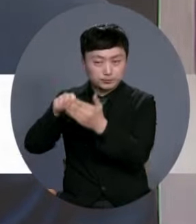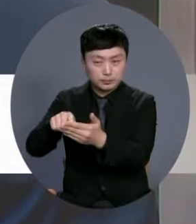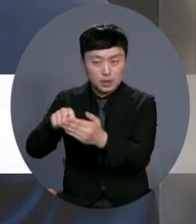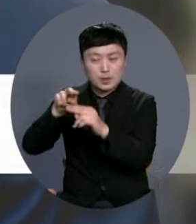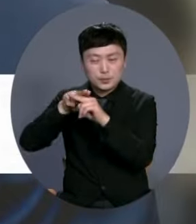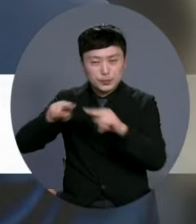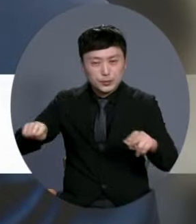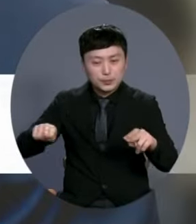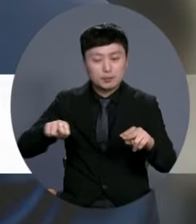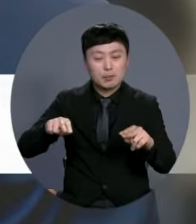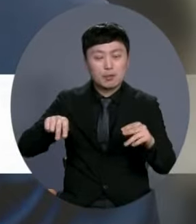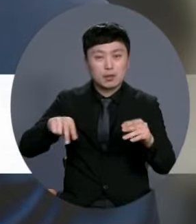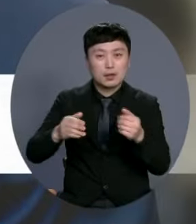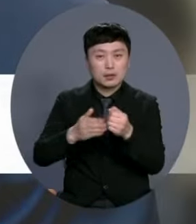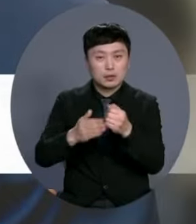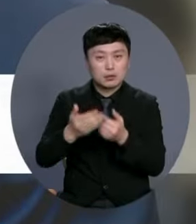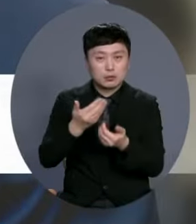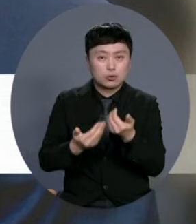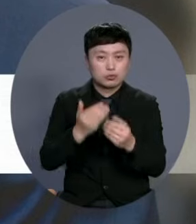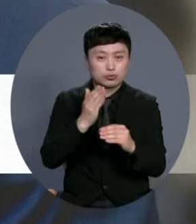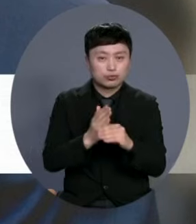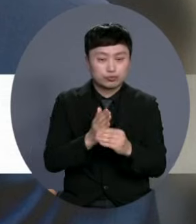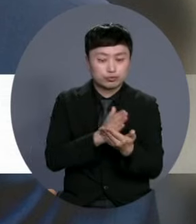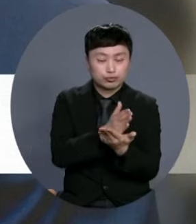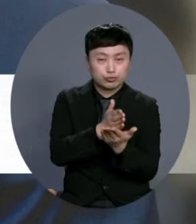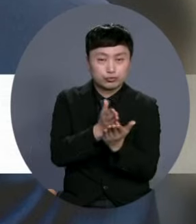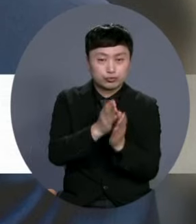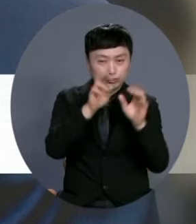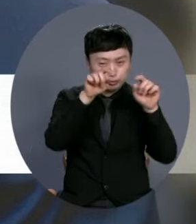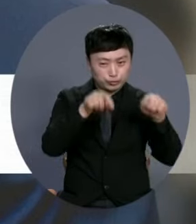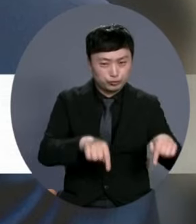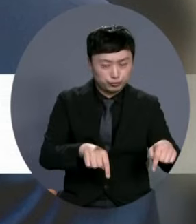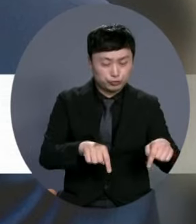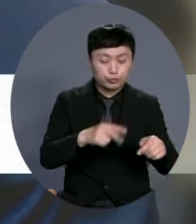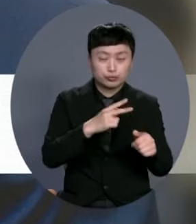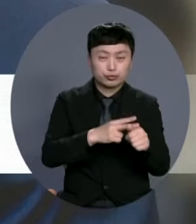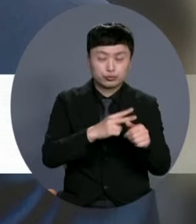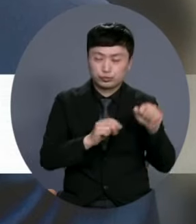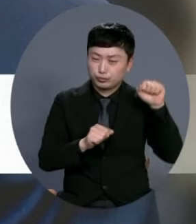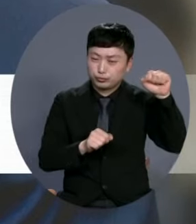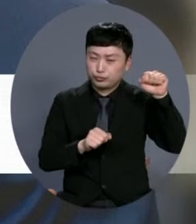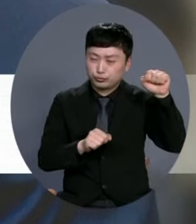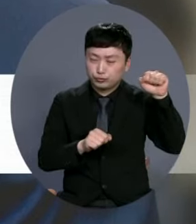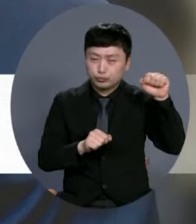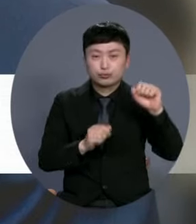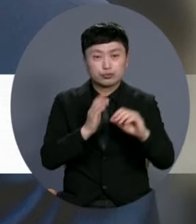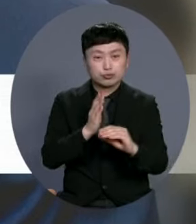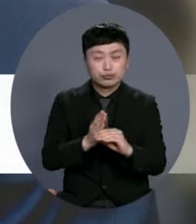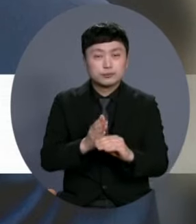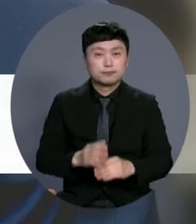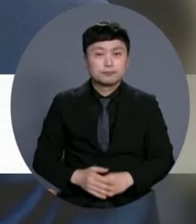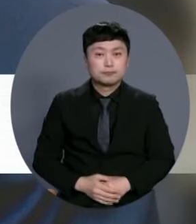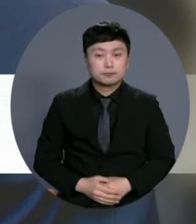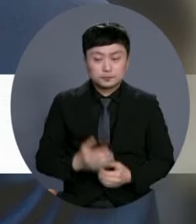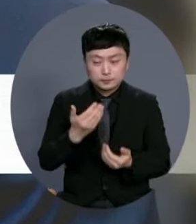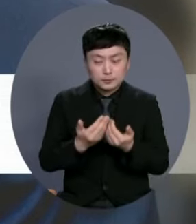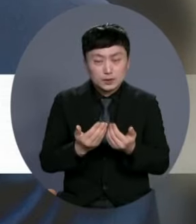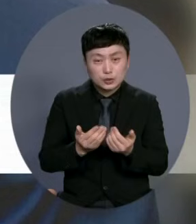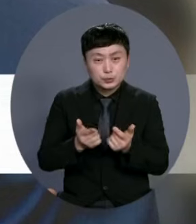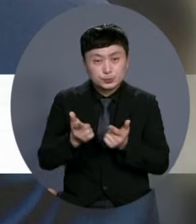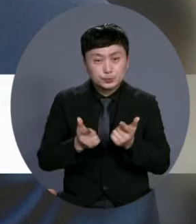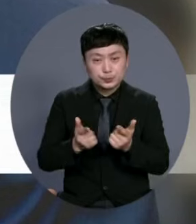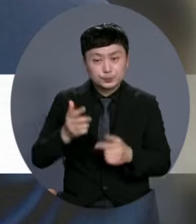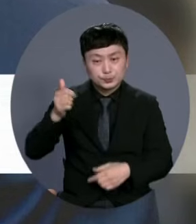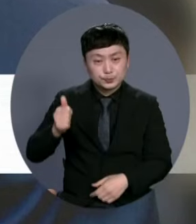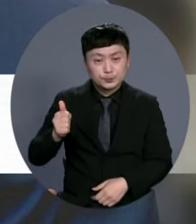있습니다 여기에다 무전공 확대 방침에 교수들이 정명을 내고 강하게 반발하고 나섰는데요 갈등을 중재해야 할